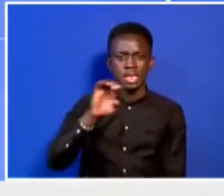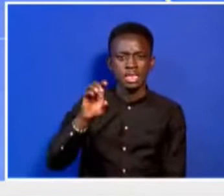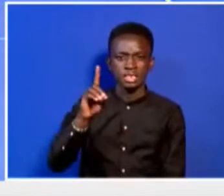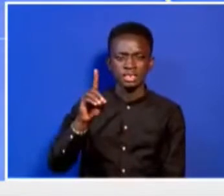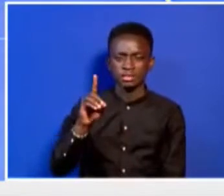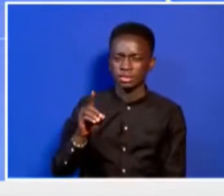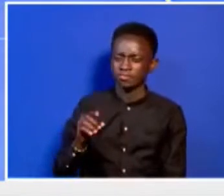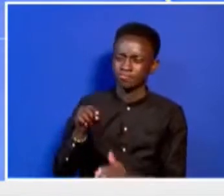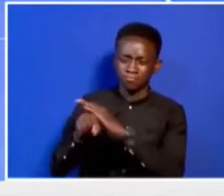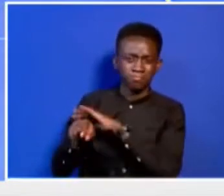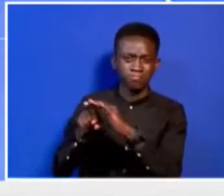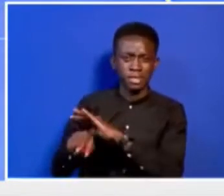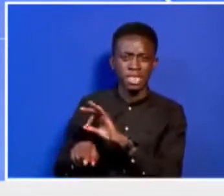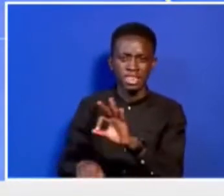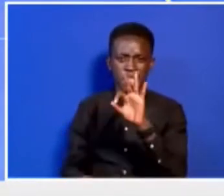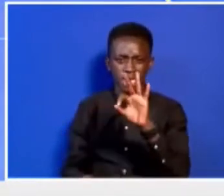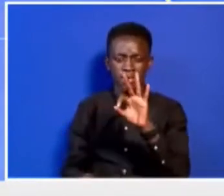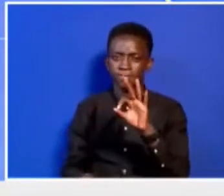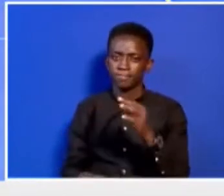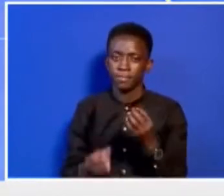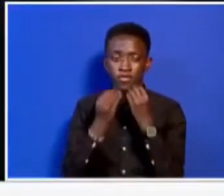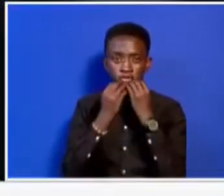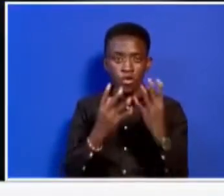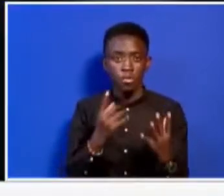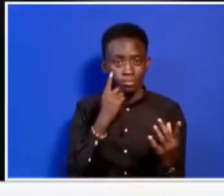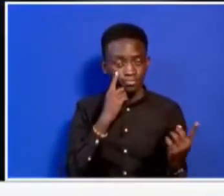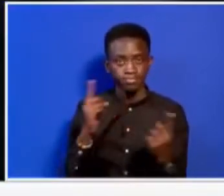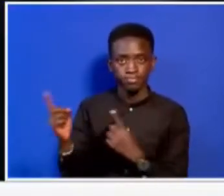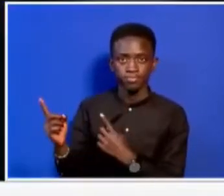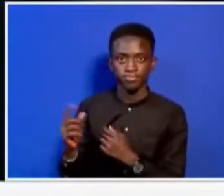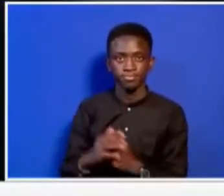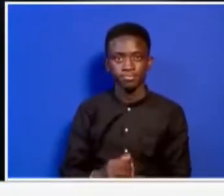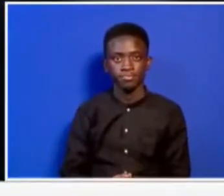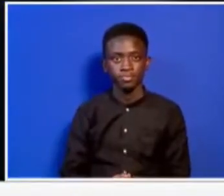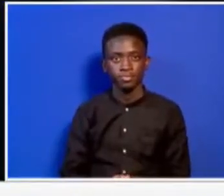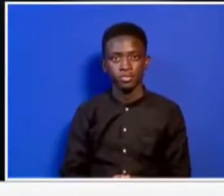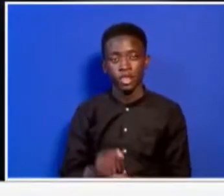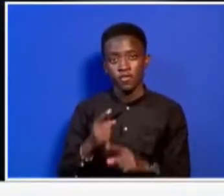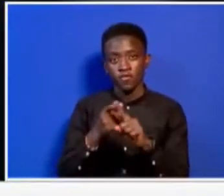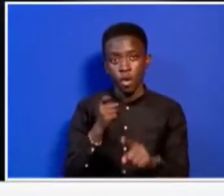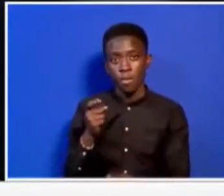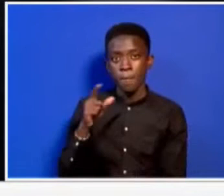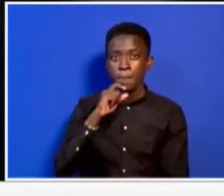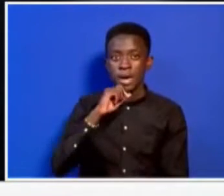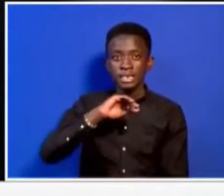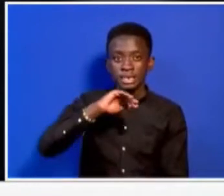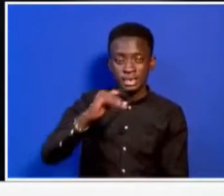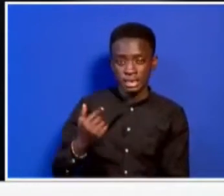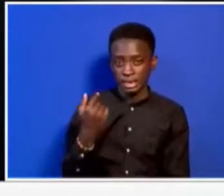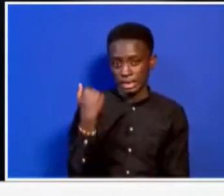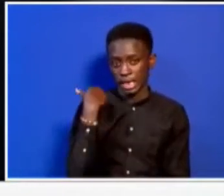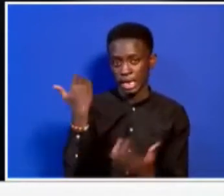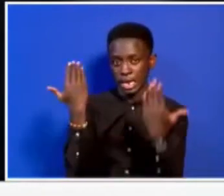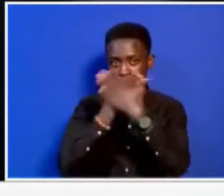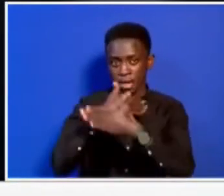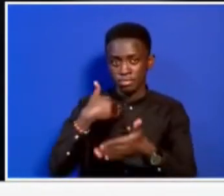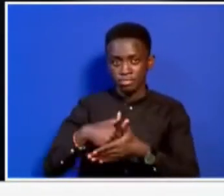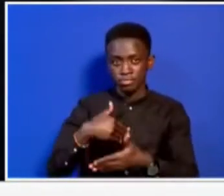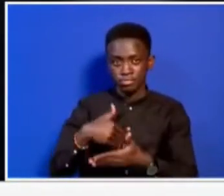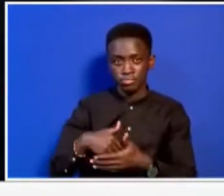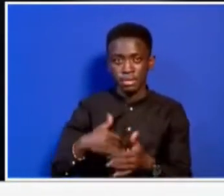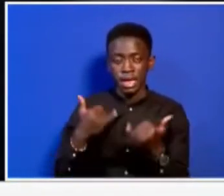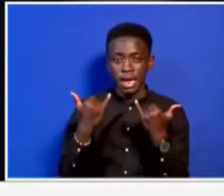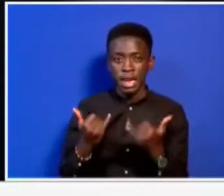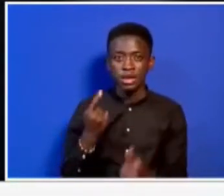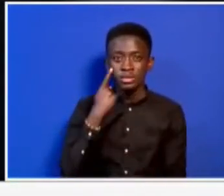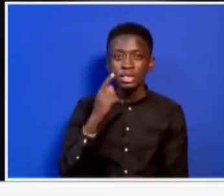matatu. Nicholas Kivite anaarifu zaidi. Kutokana na ushindi wa Manchester City dhidi ya Wolverhampton hapo jana usiku, sasa klabu hiyo